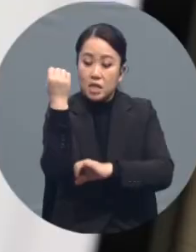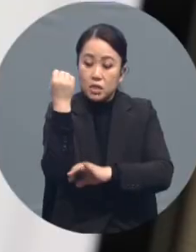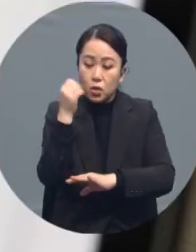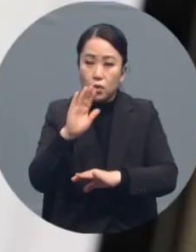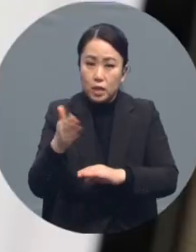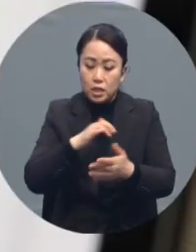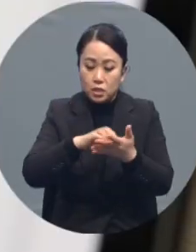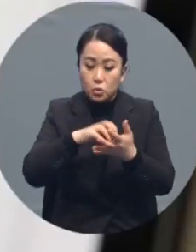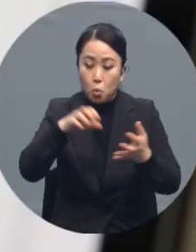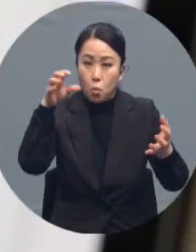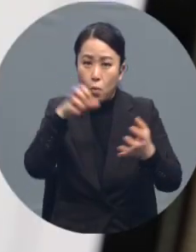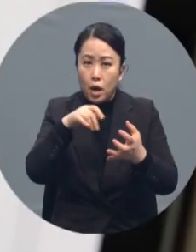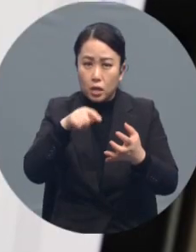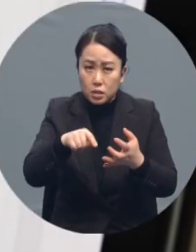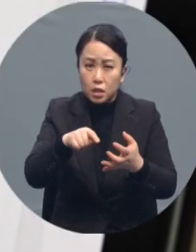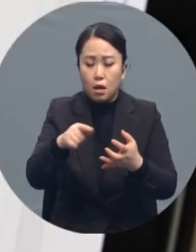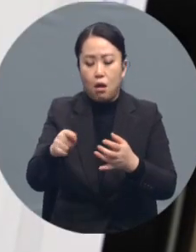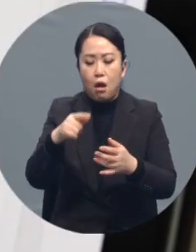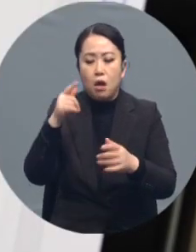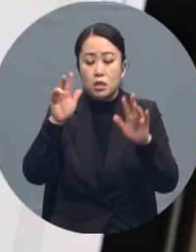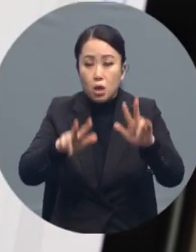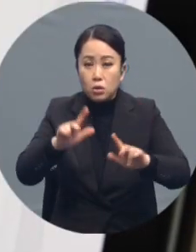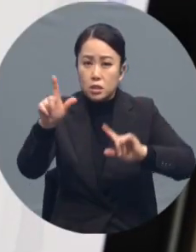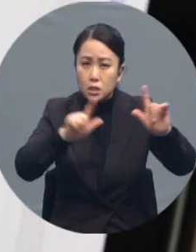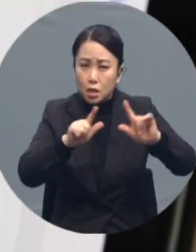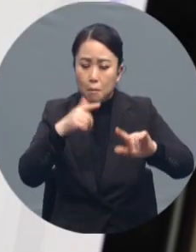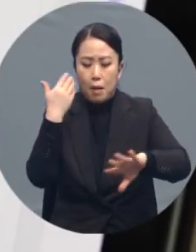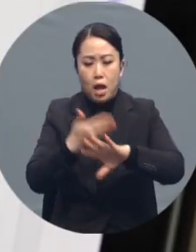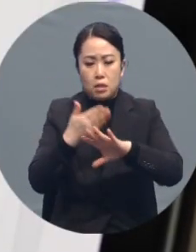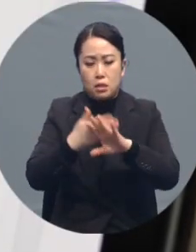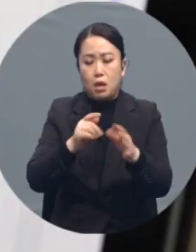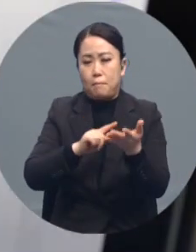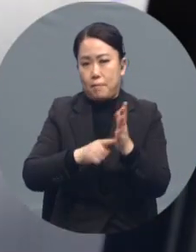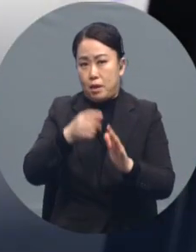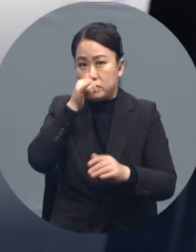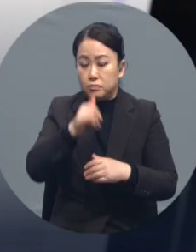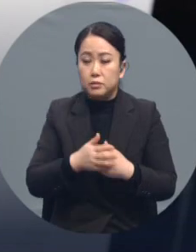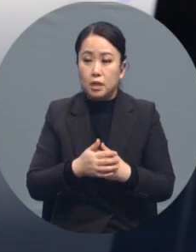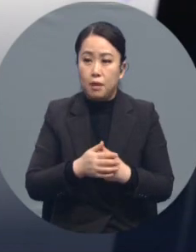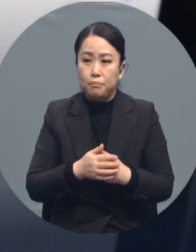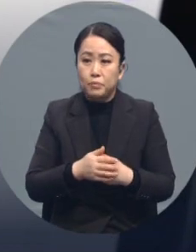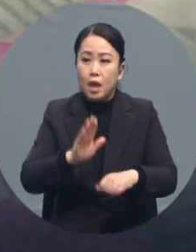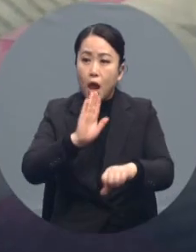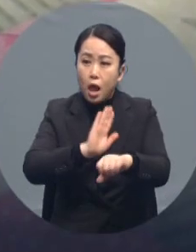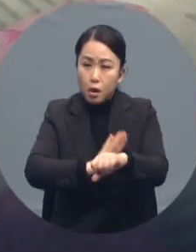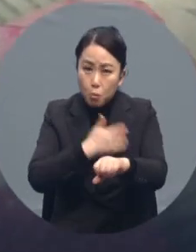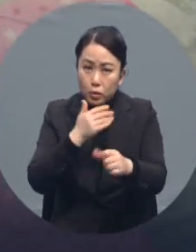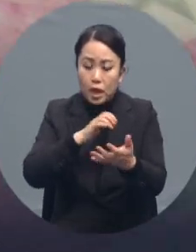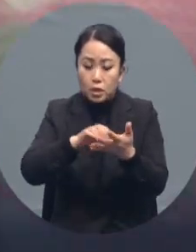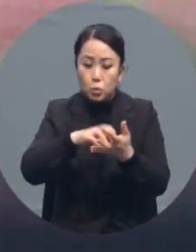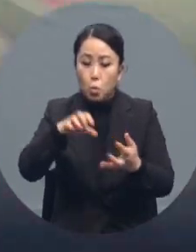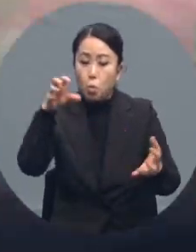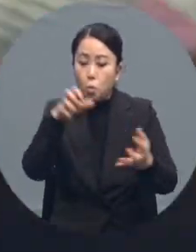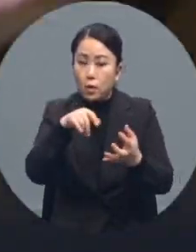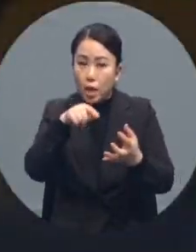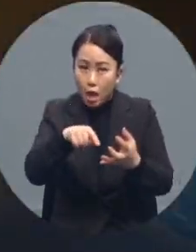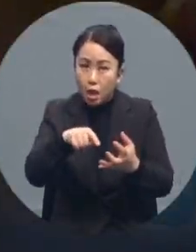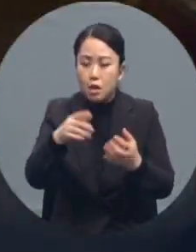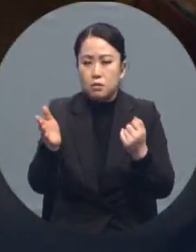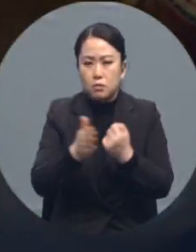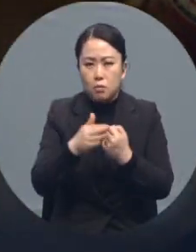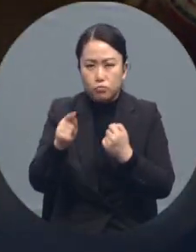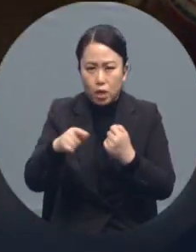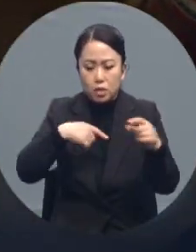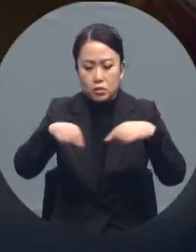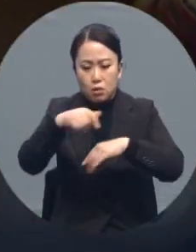아예 반대로 보여주고 있었던 겁니다 잘못된 통계에 집계가 정책의 일관성이라든지